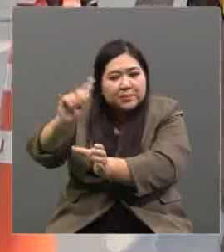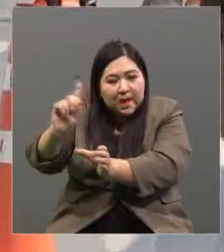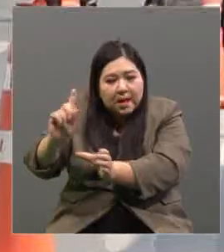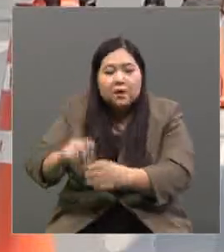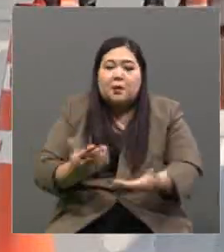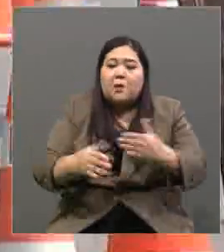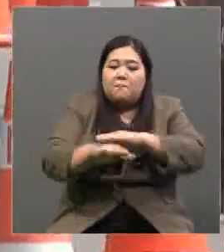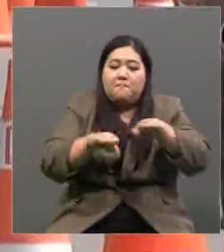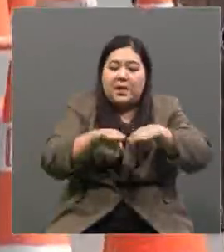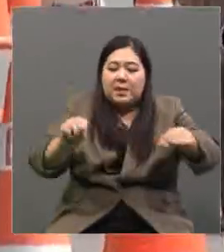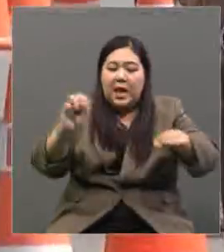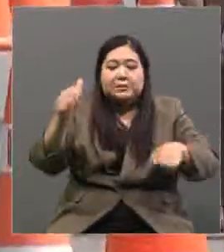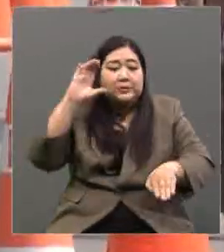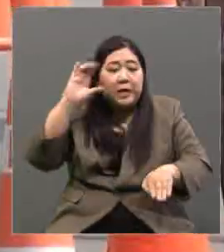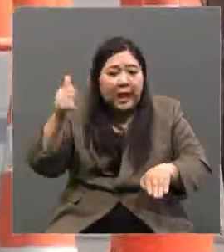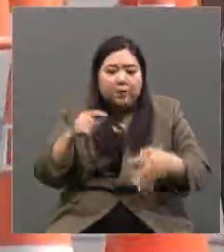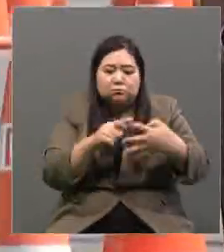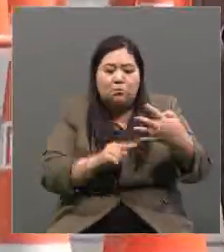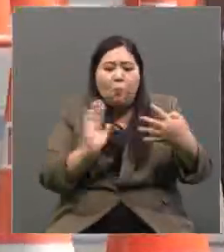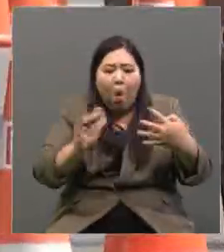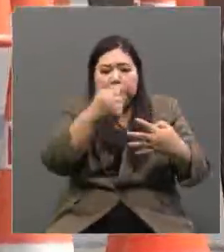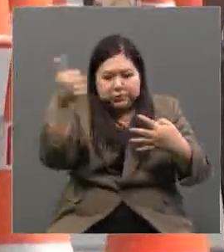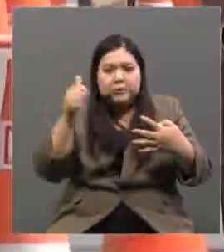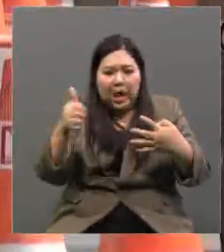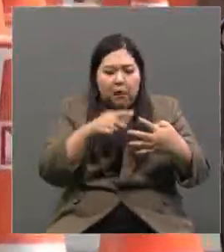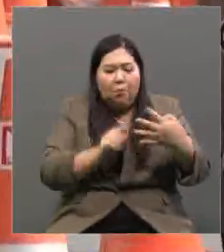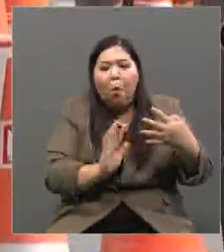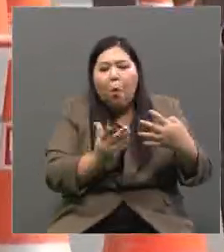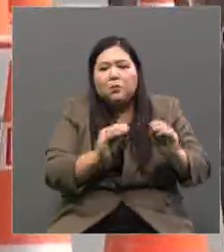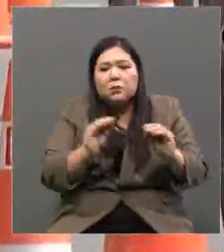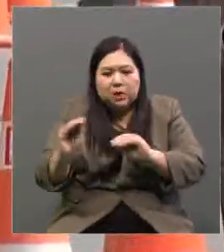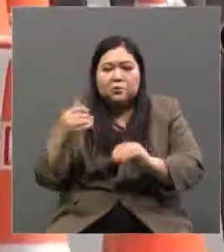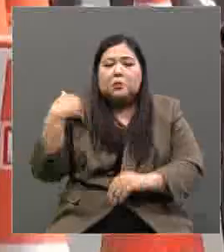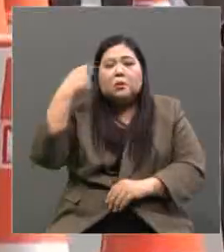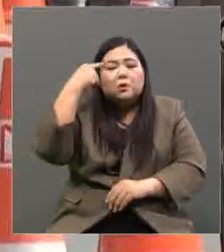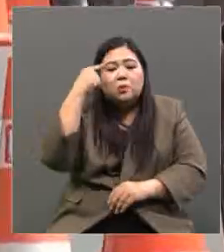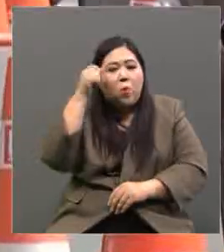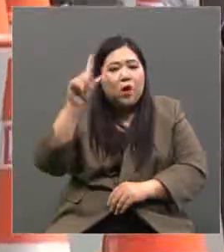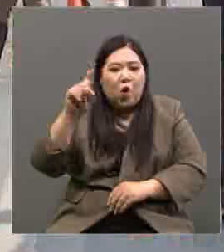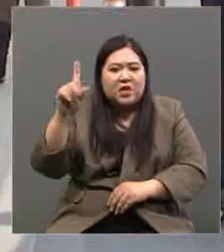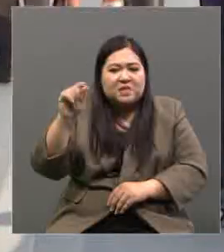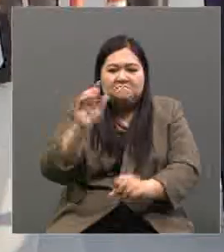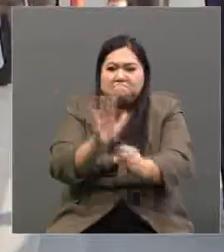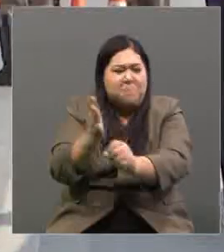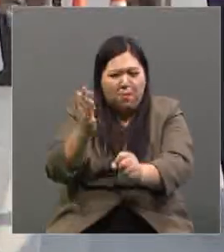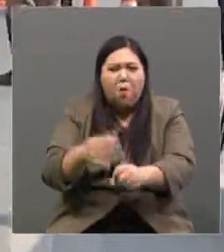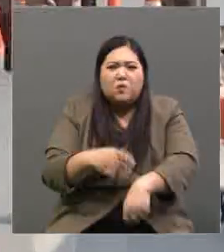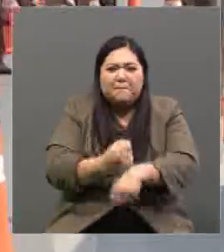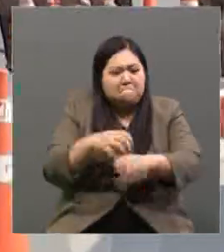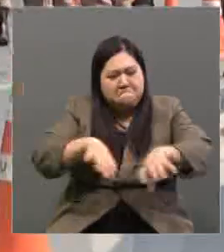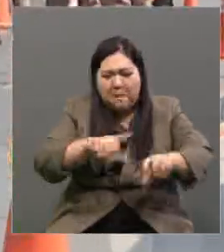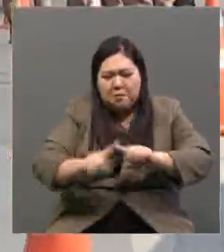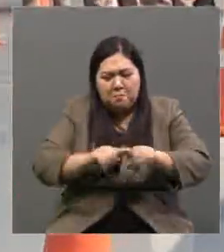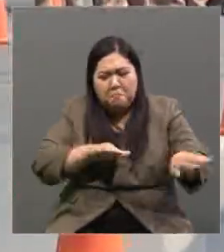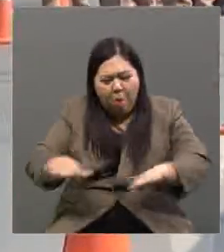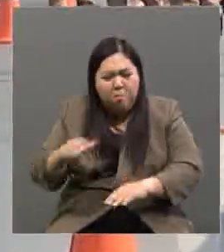ที่เชื่อถือครับซึ่งระยะเวลาในการเตรียมการที่กฎหมายกำหนดไว้ให้คือ120วันนั้นไม่เพียงพอที่จะดำเนินการให้มีความพร้อมในทุ